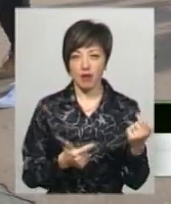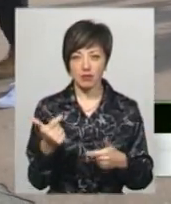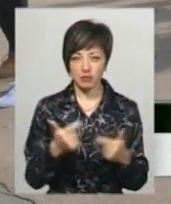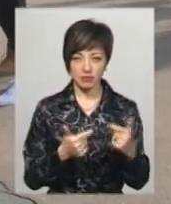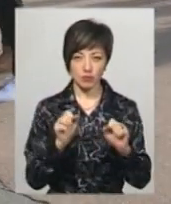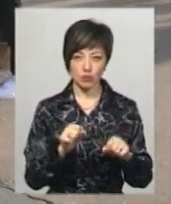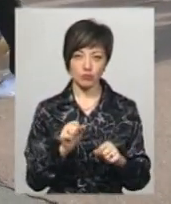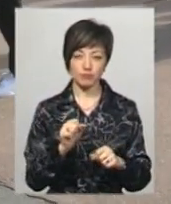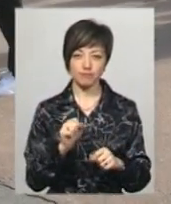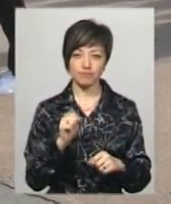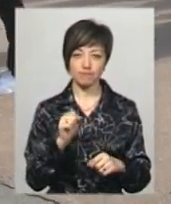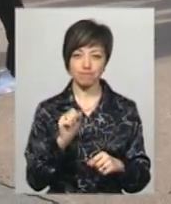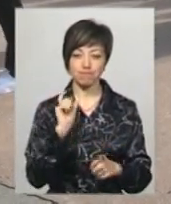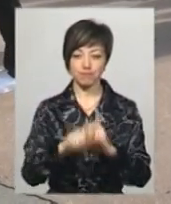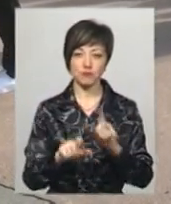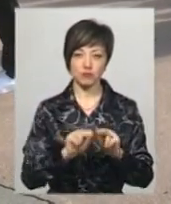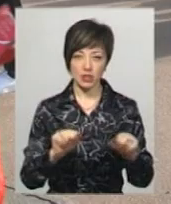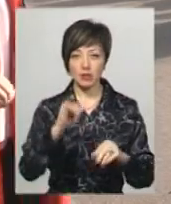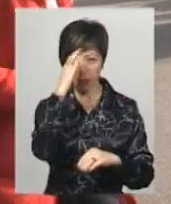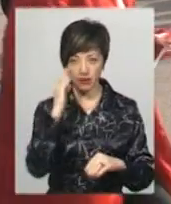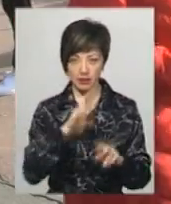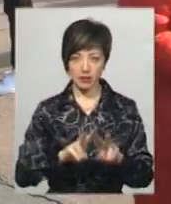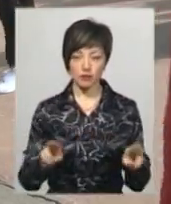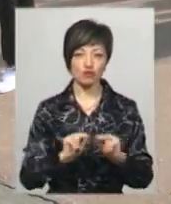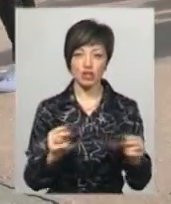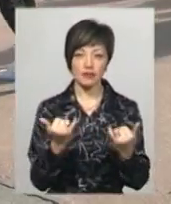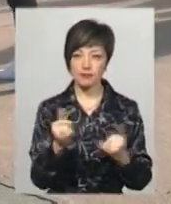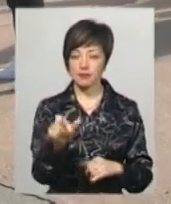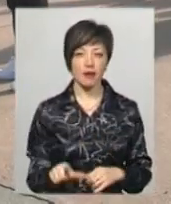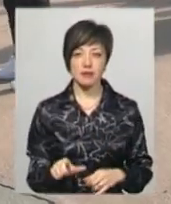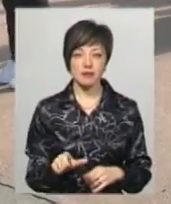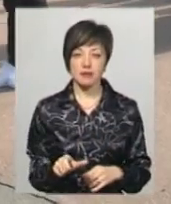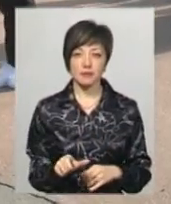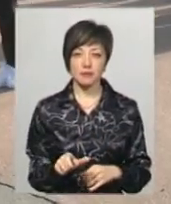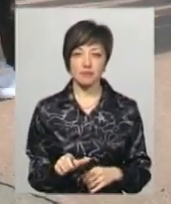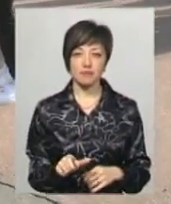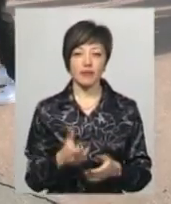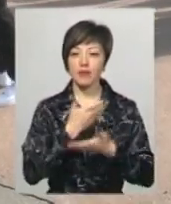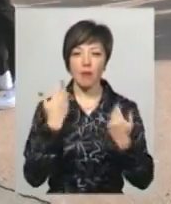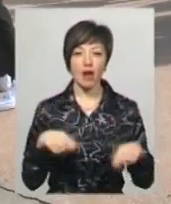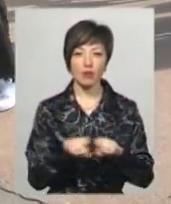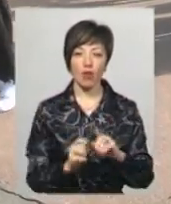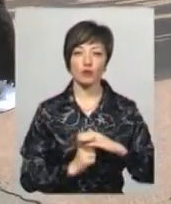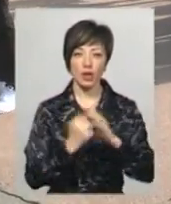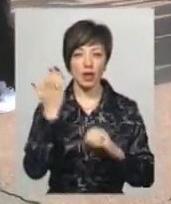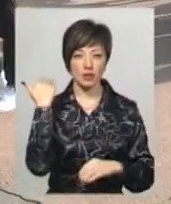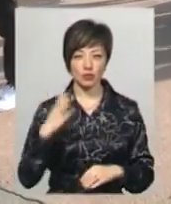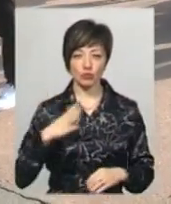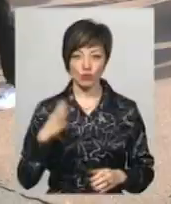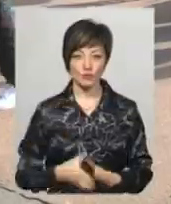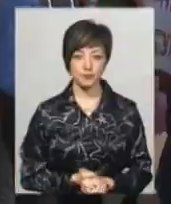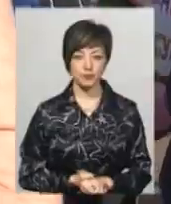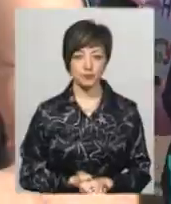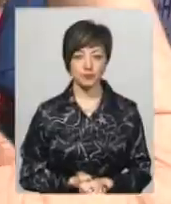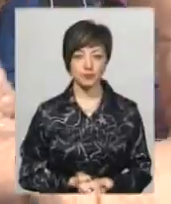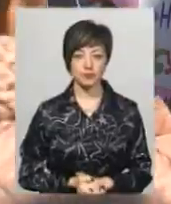вживати нецензурну лексику. І батьки, відповідно, теж. Вчитель зараз, я не знаю, прямо немає того авторитету, який мав